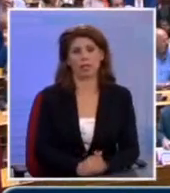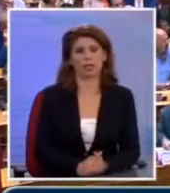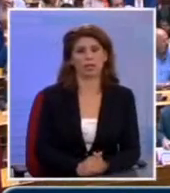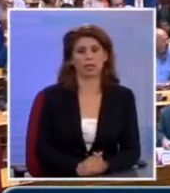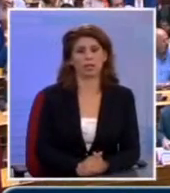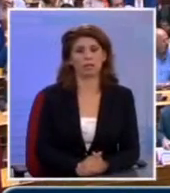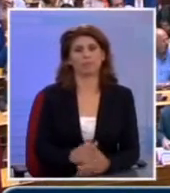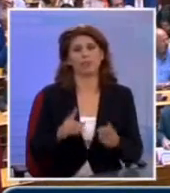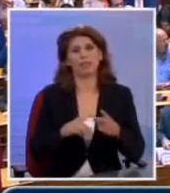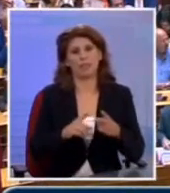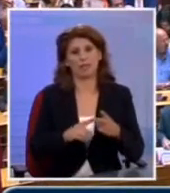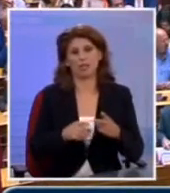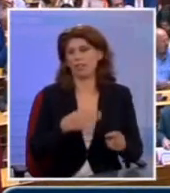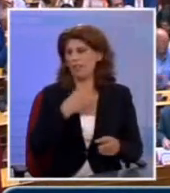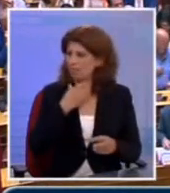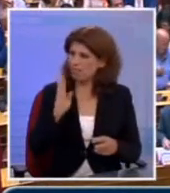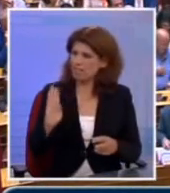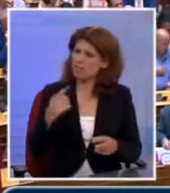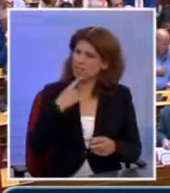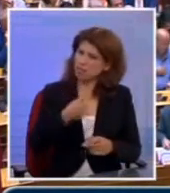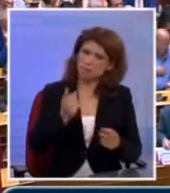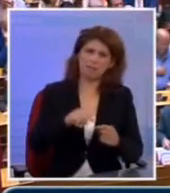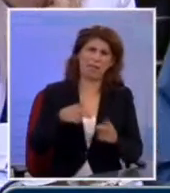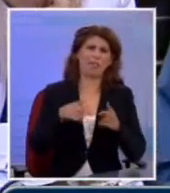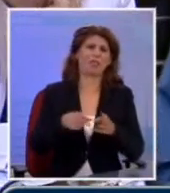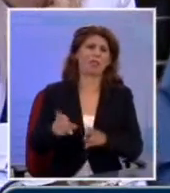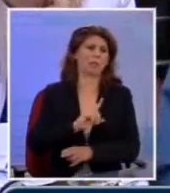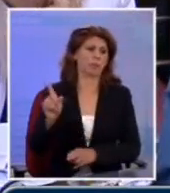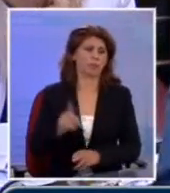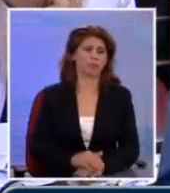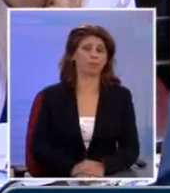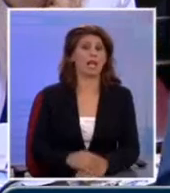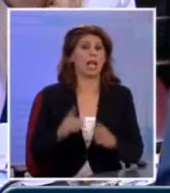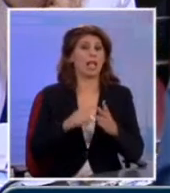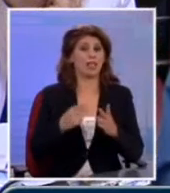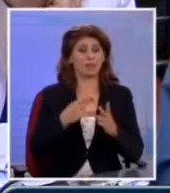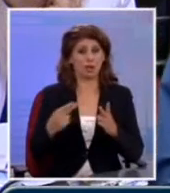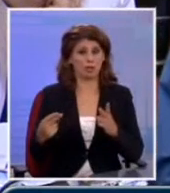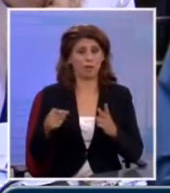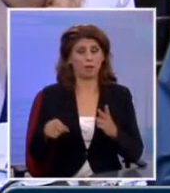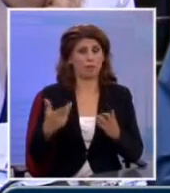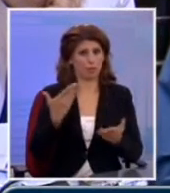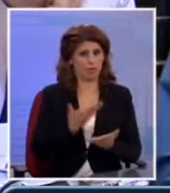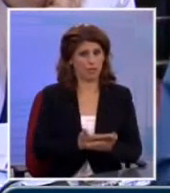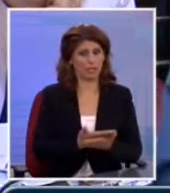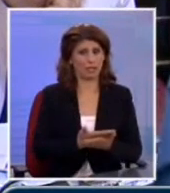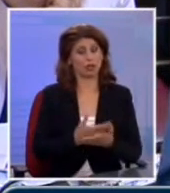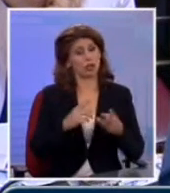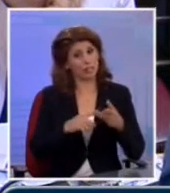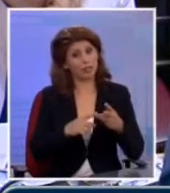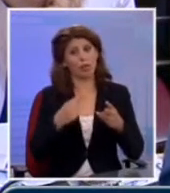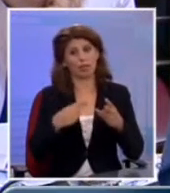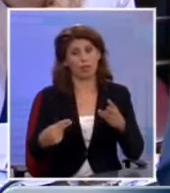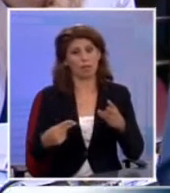Το δεύτερο, θα τα πείτε μετά κύριε Βενιζέλο. Το δεύτερο θέμα το οποίο ετέθη, το τρίτο θέμα το οποίο